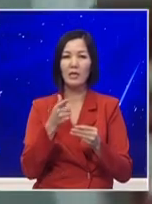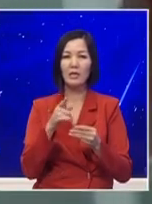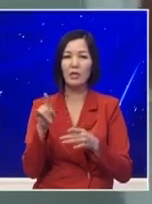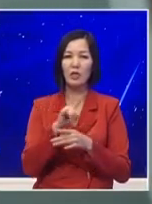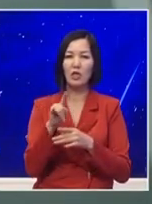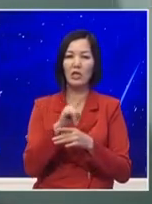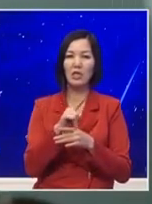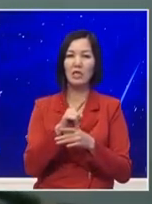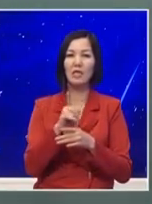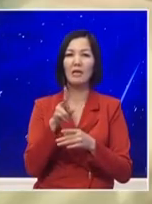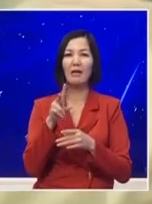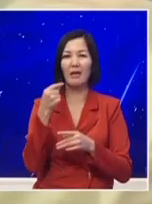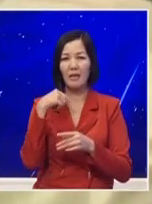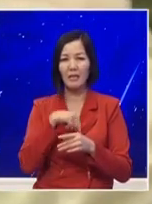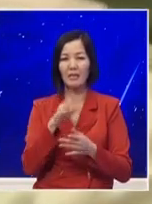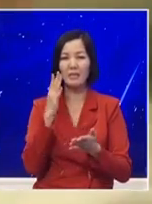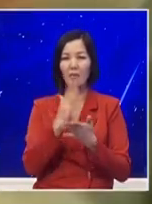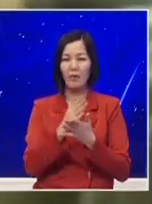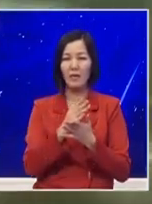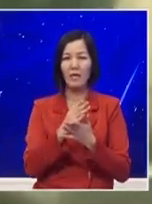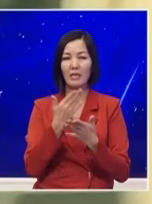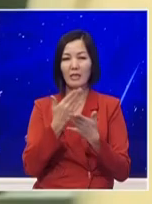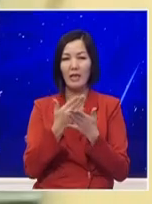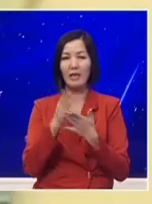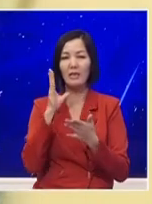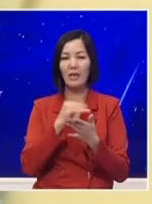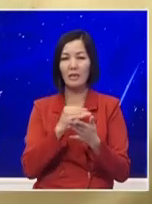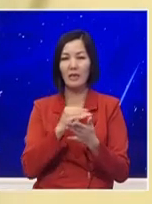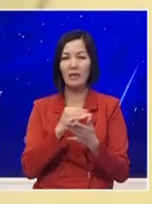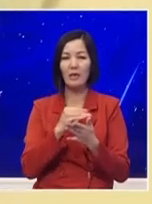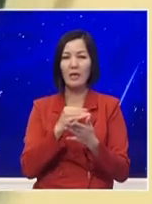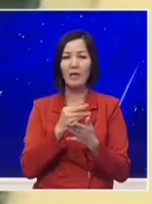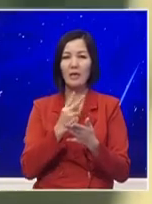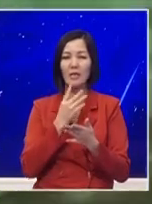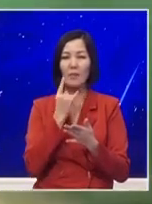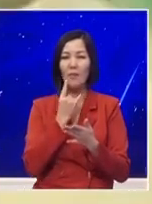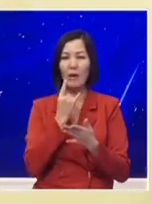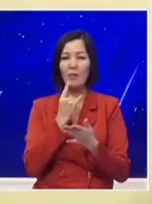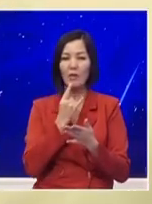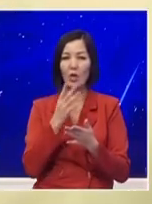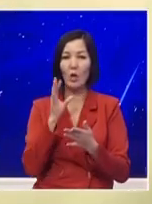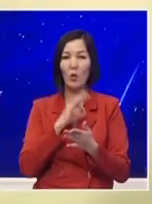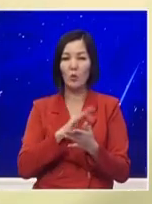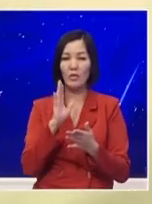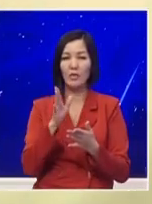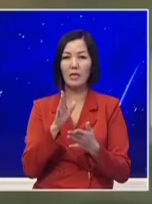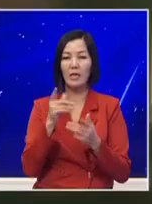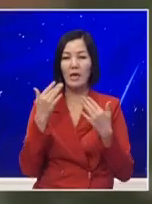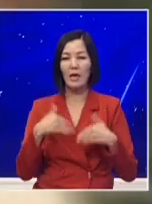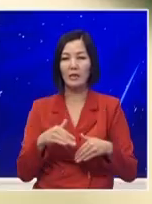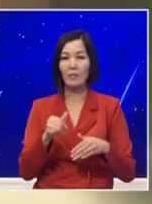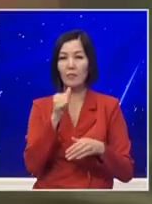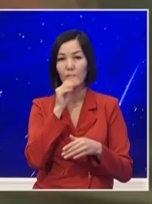де жасушаларында кездесетініне көз жеткізген. Бұл әдіс келесі кезекте маймылдарға қолданылмақ. Тек соңында адам ағзасына байланысты